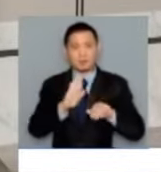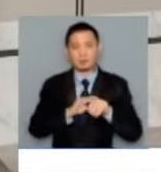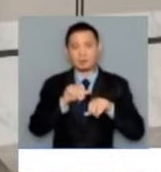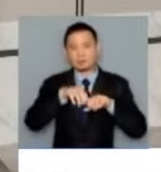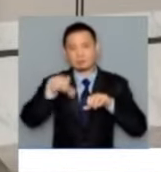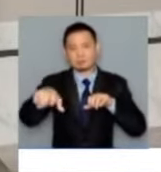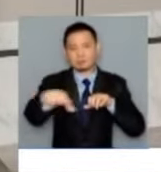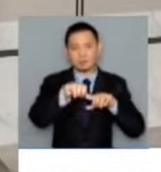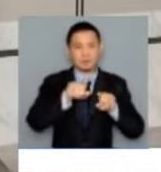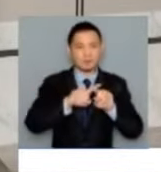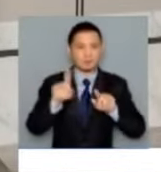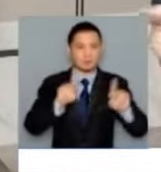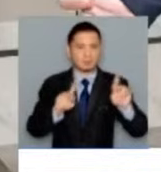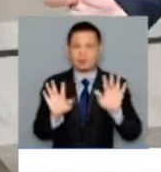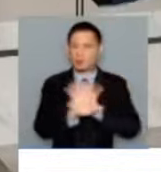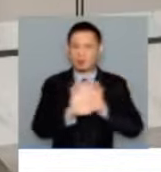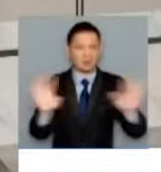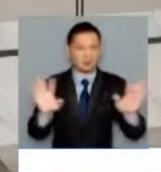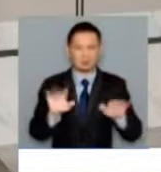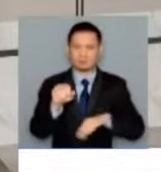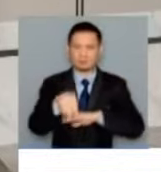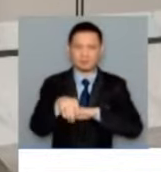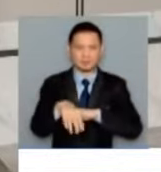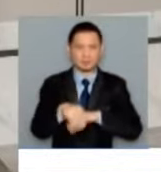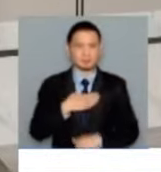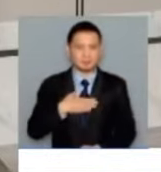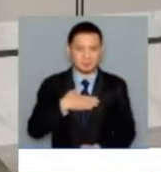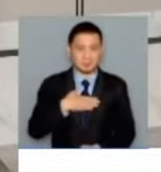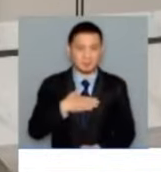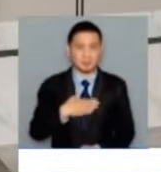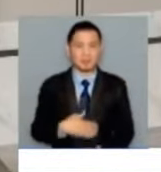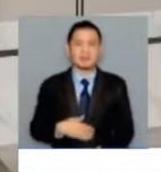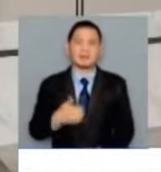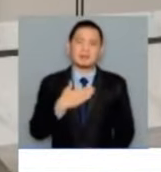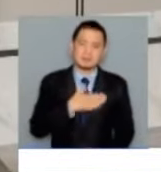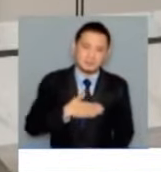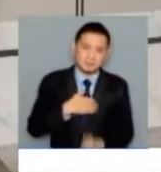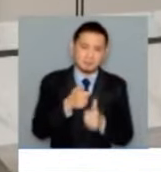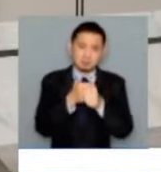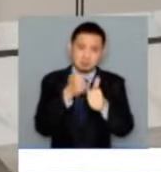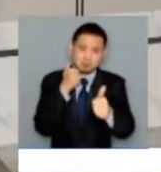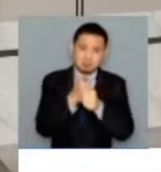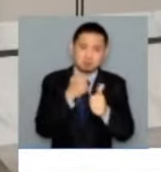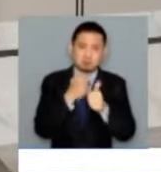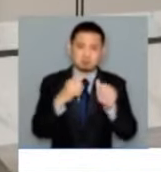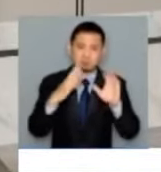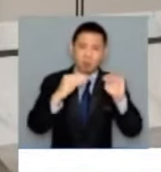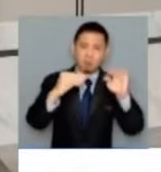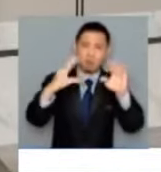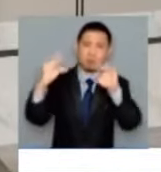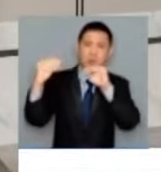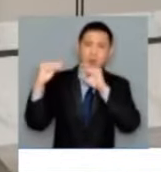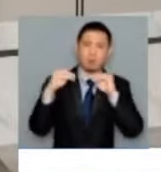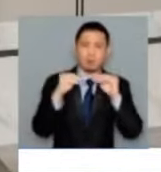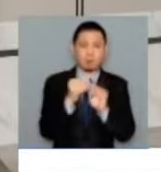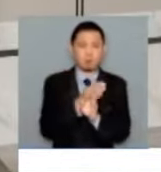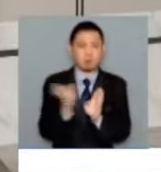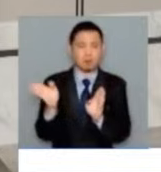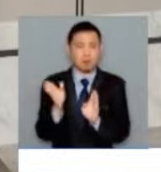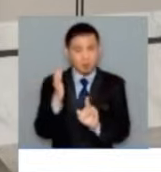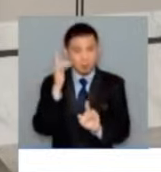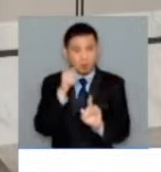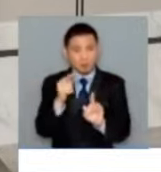tao. So naku mga kapuso, iwasan ang paninira at baka ang buhay nyo ang masira pag kayo